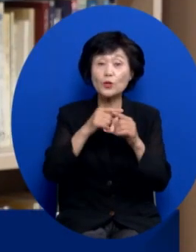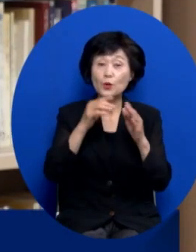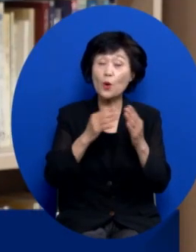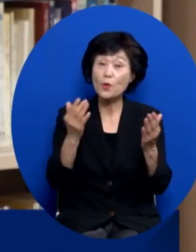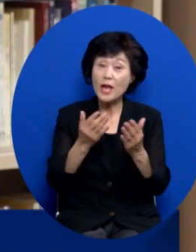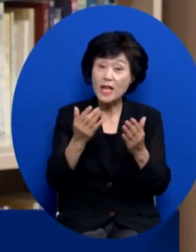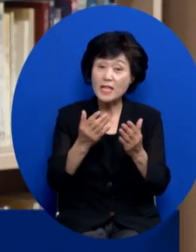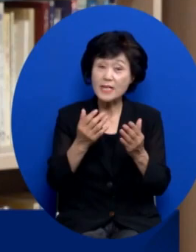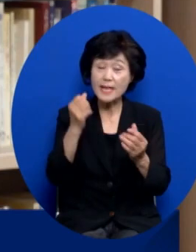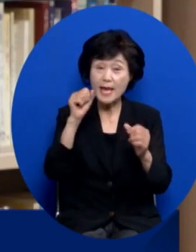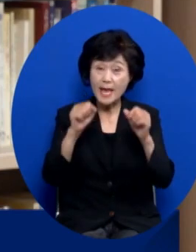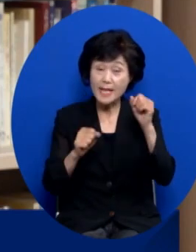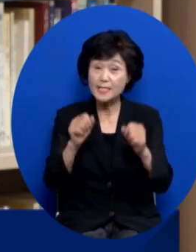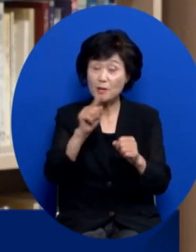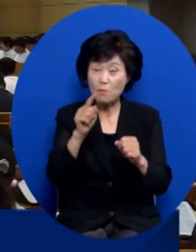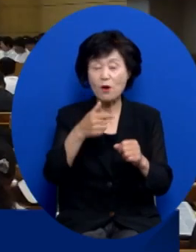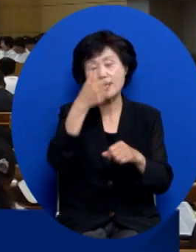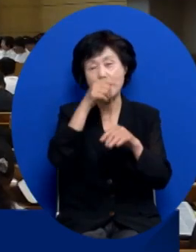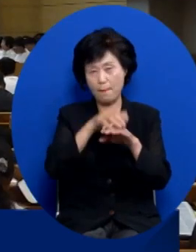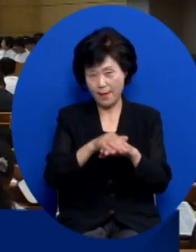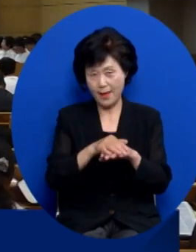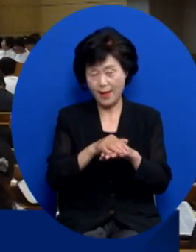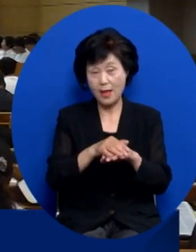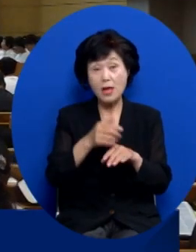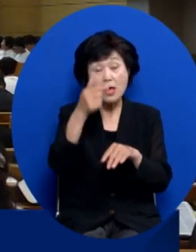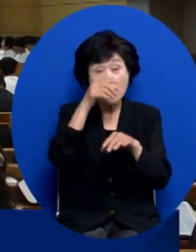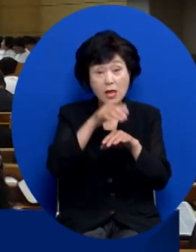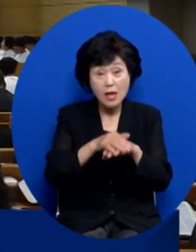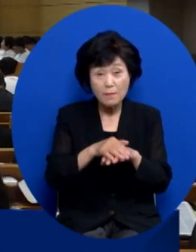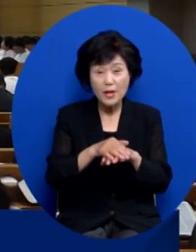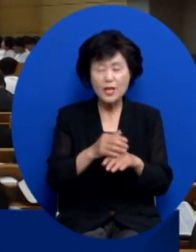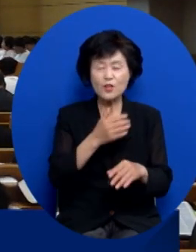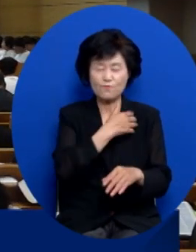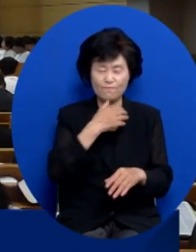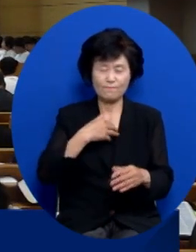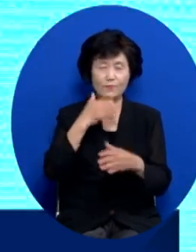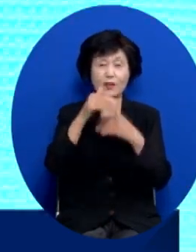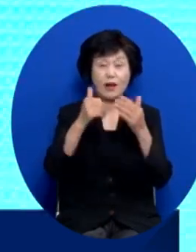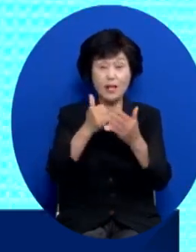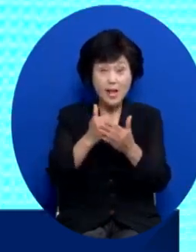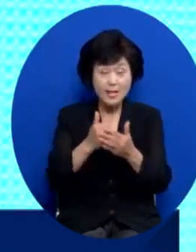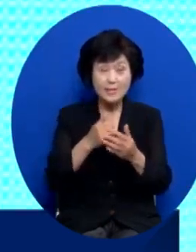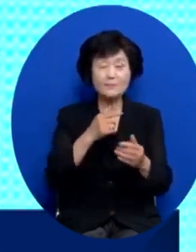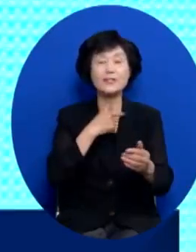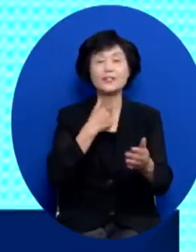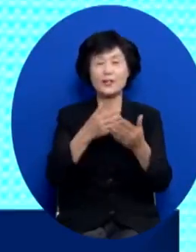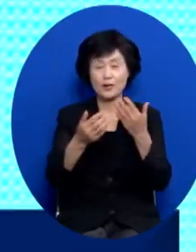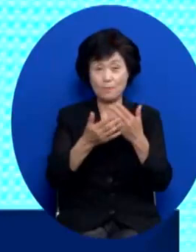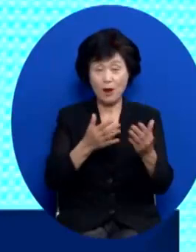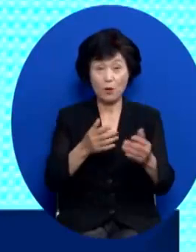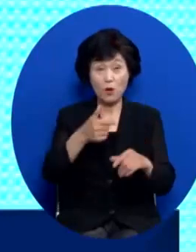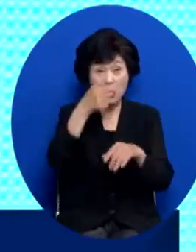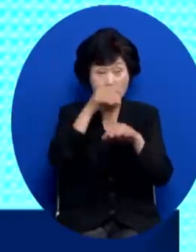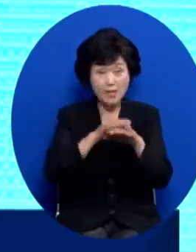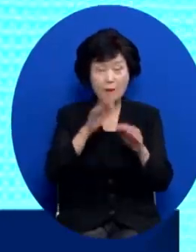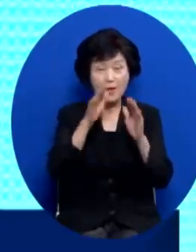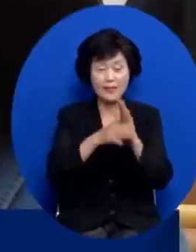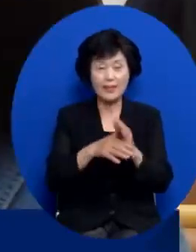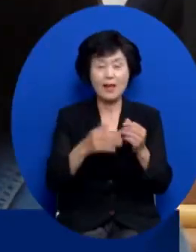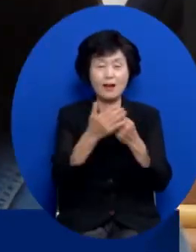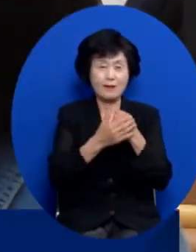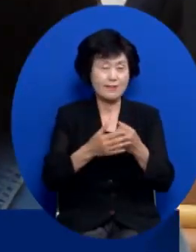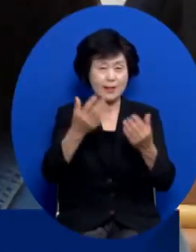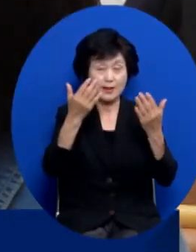예배라고 생각합니다. 그래서 예배에 충분한 하나님을 경험하고 그리고 예배를 통해 은혜를 받고 새 힘을 얻고 사역을 할